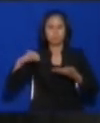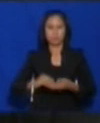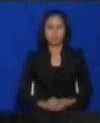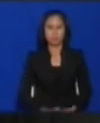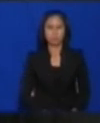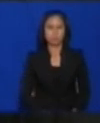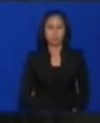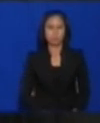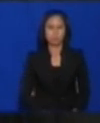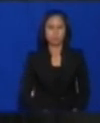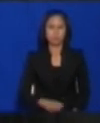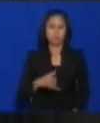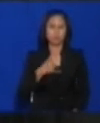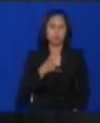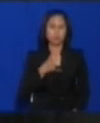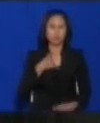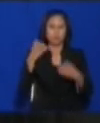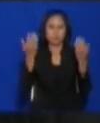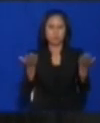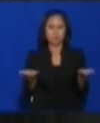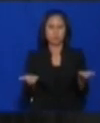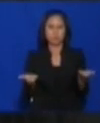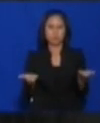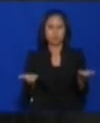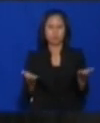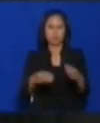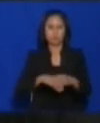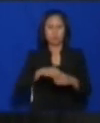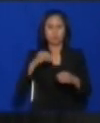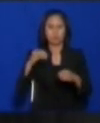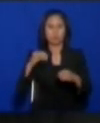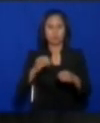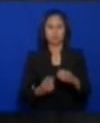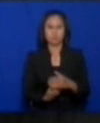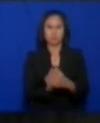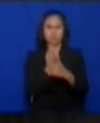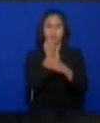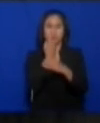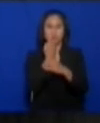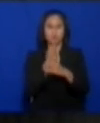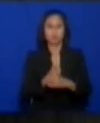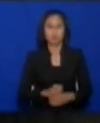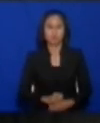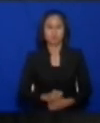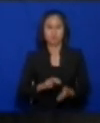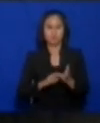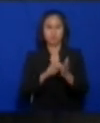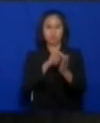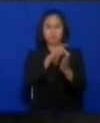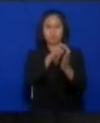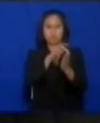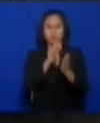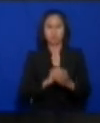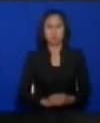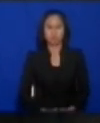ini saya akan mempersilahkan kepada pasangan calon untuk naik keatas panggung Hai